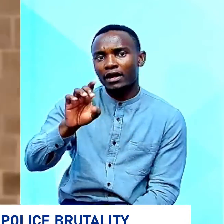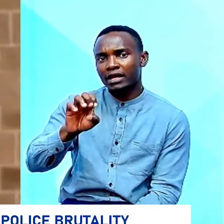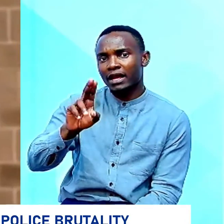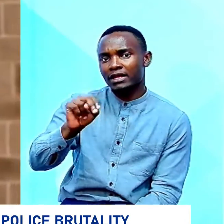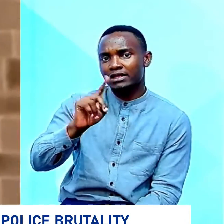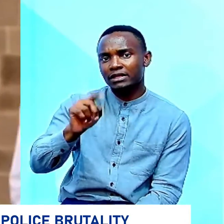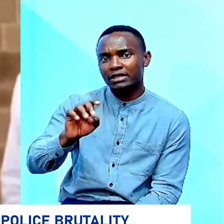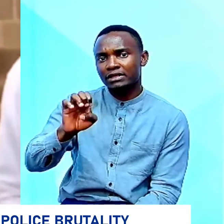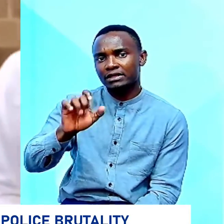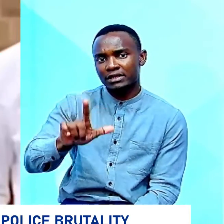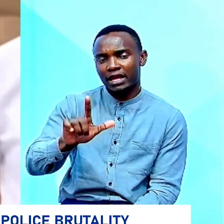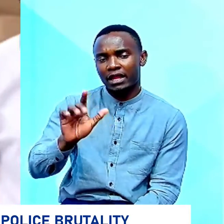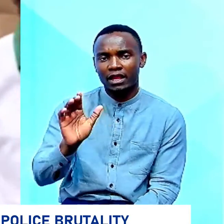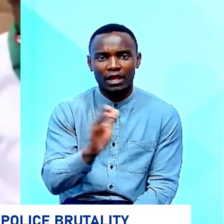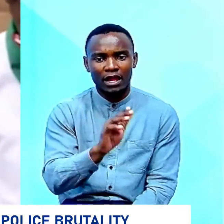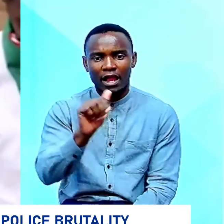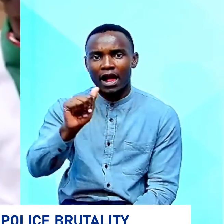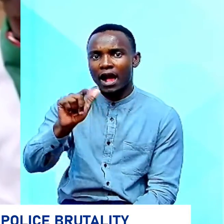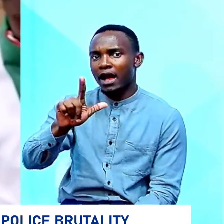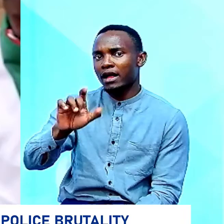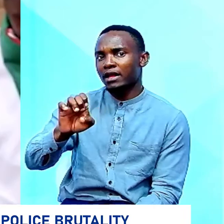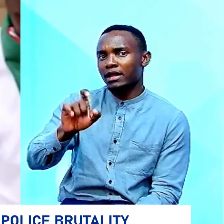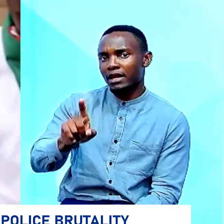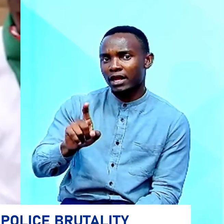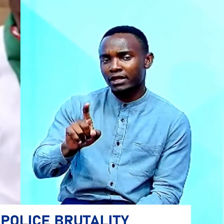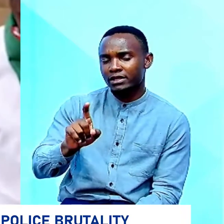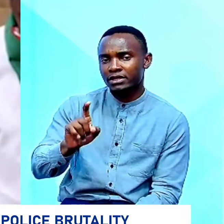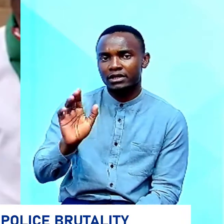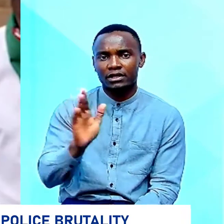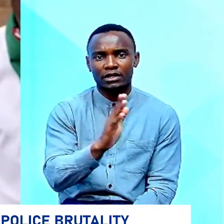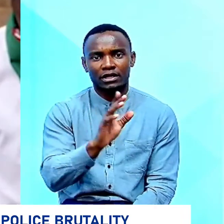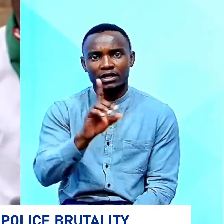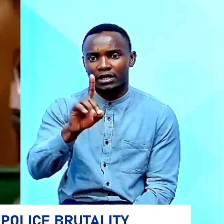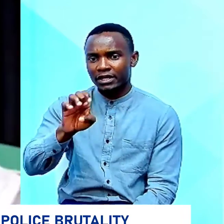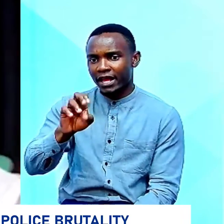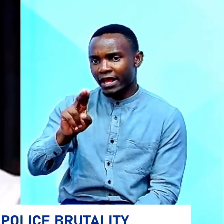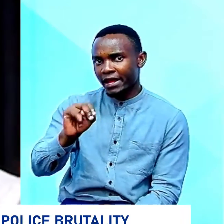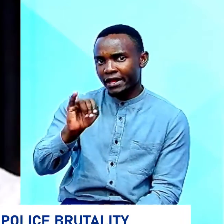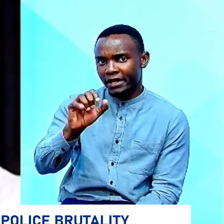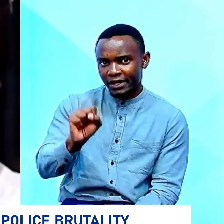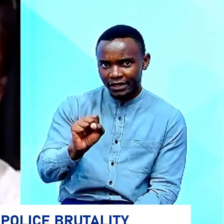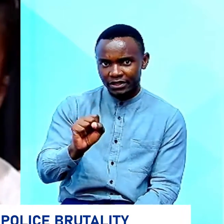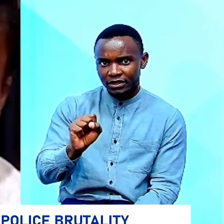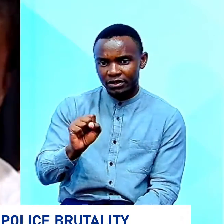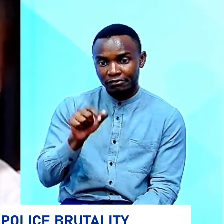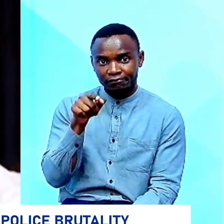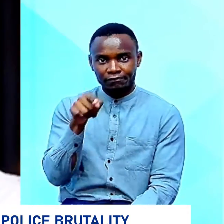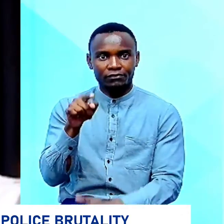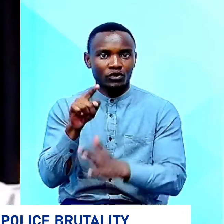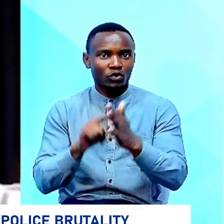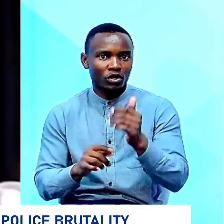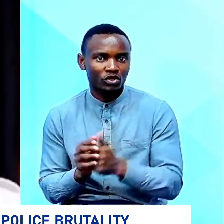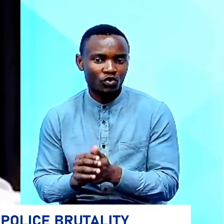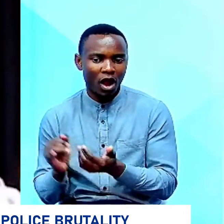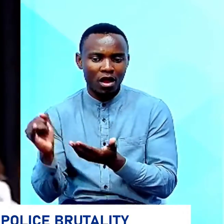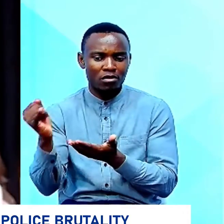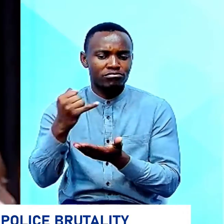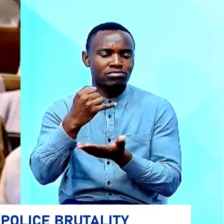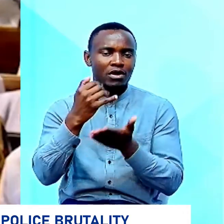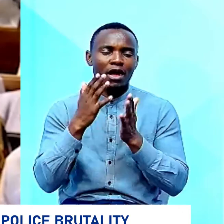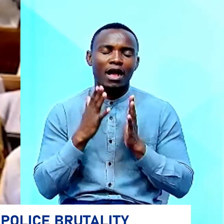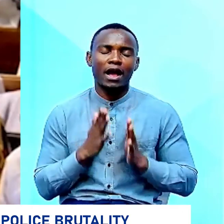Omondi, Alex Muteti, Dennis Libanga. Alikuwa artist, alikuwa anapenda